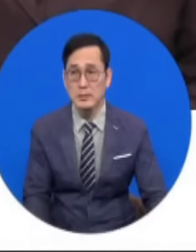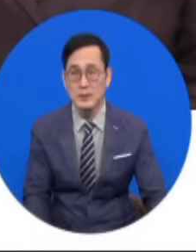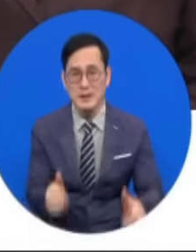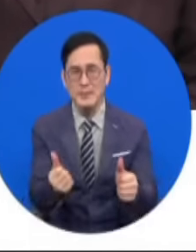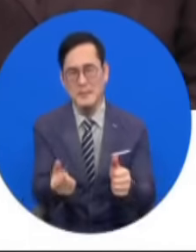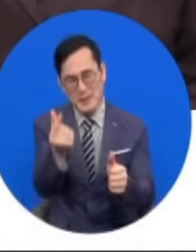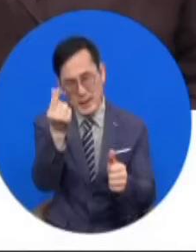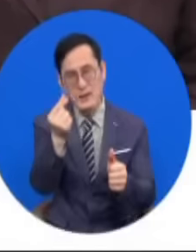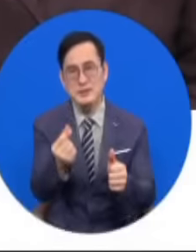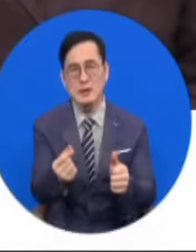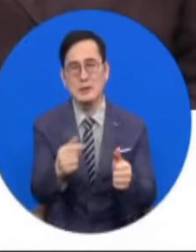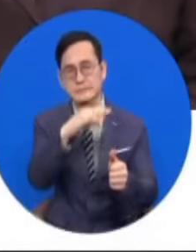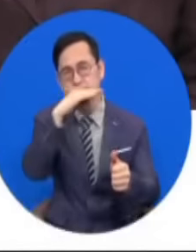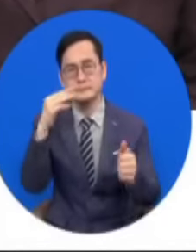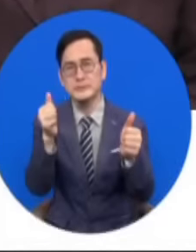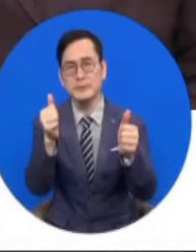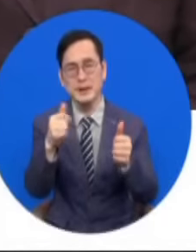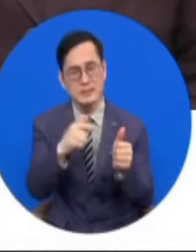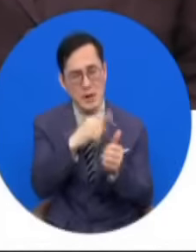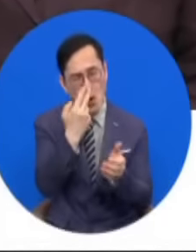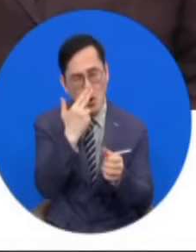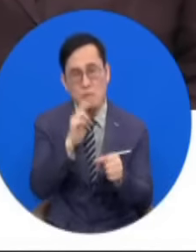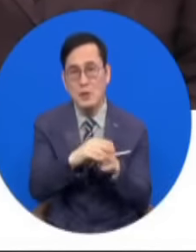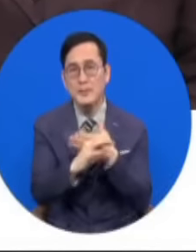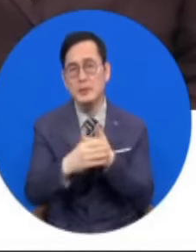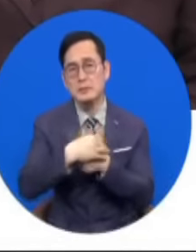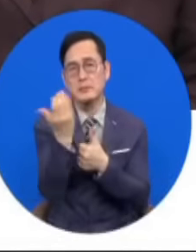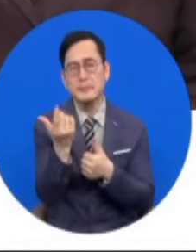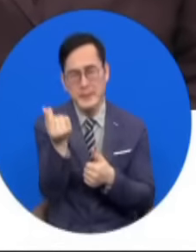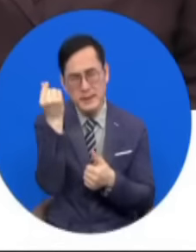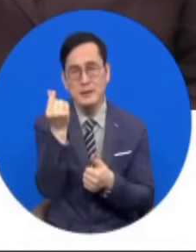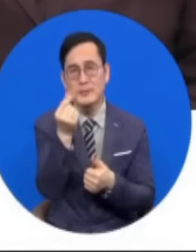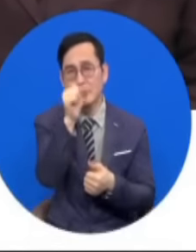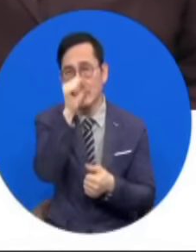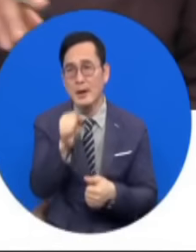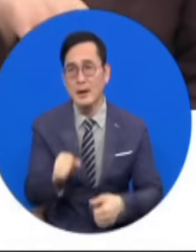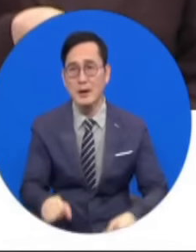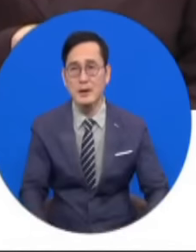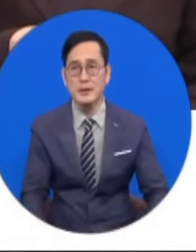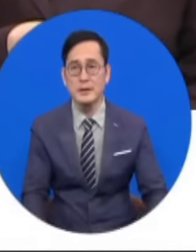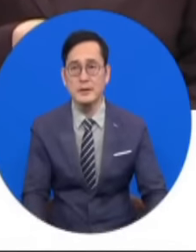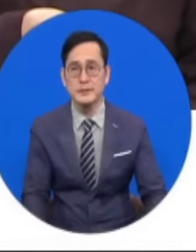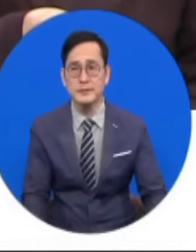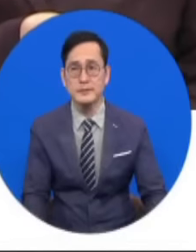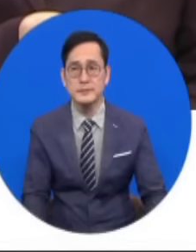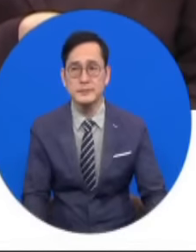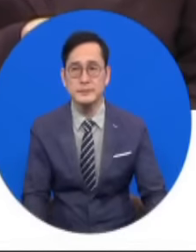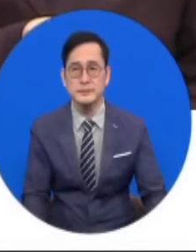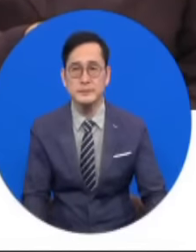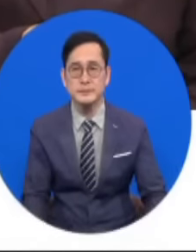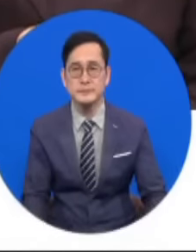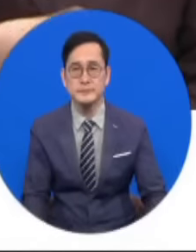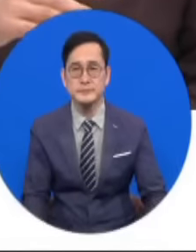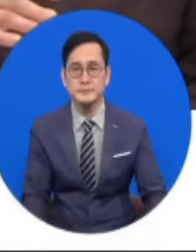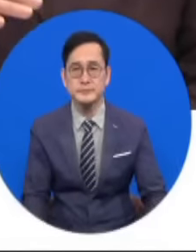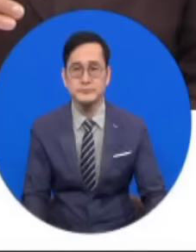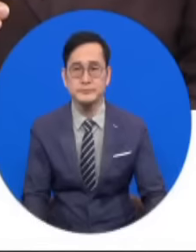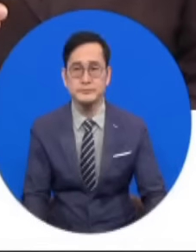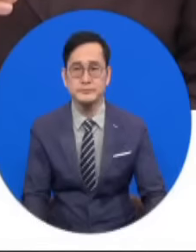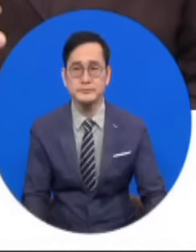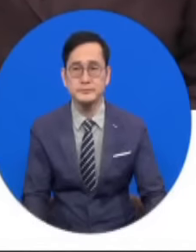통해서 빨리 그 누명을 벗는게 맞겠죠 이게 말이 안 된다고 생각하면 그래서 저는 신속한 재판이 이루어져서